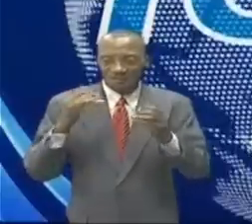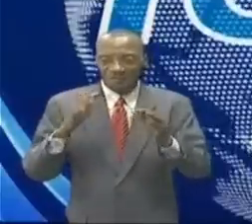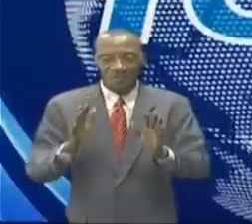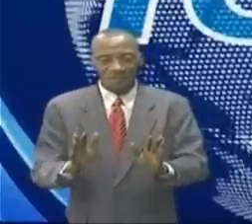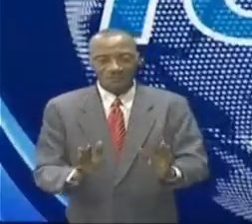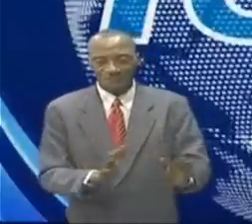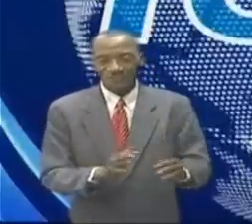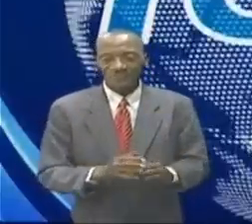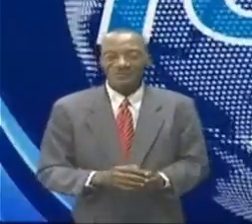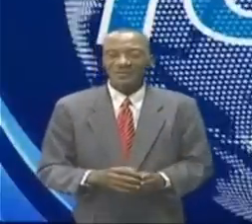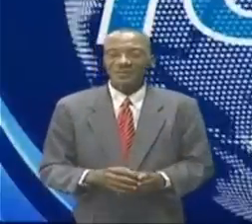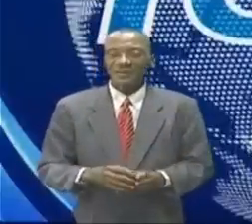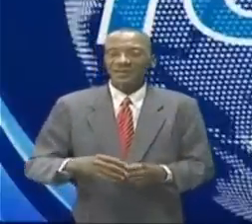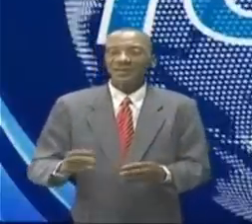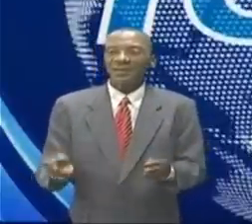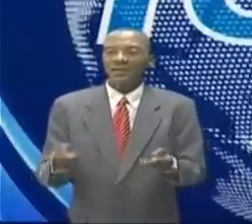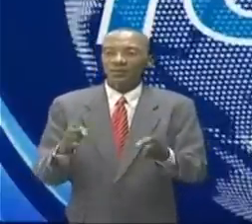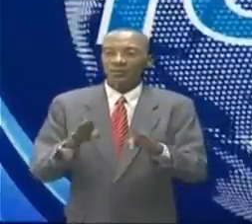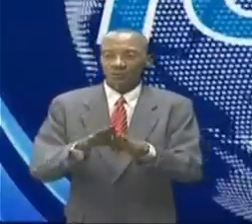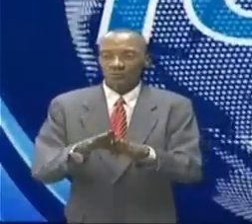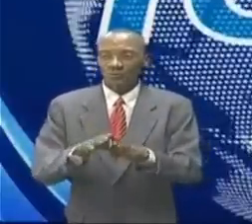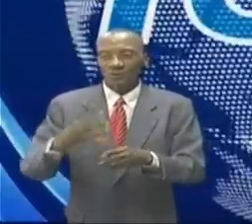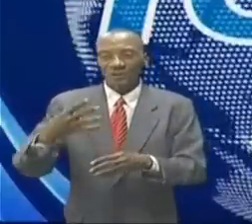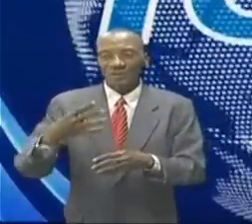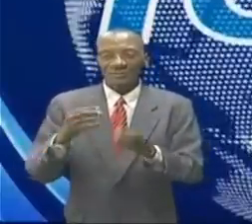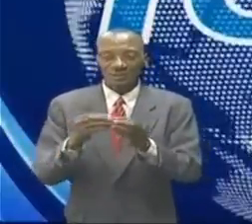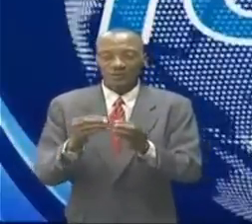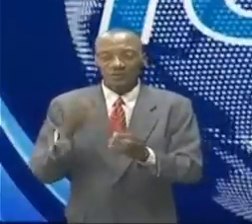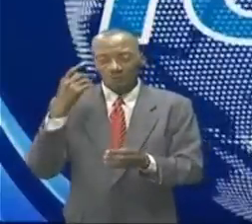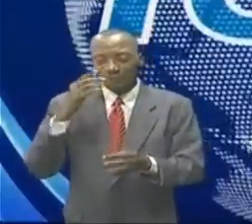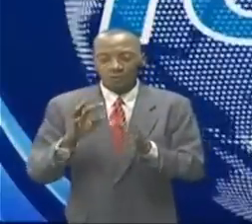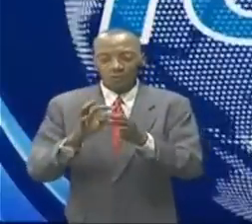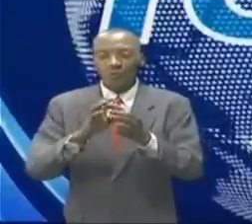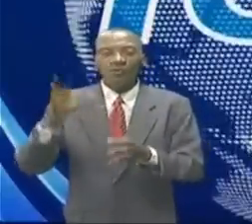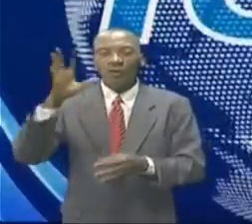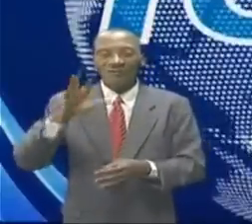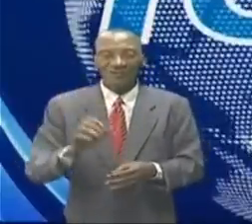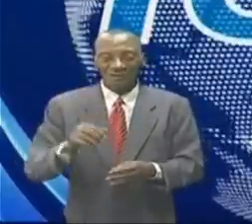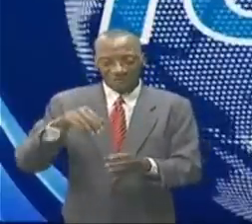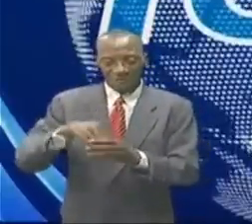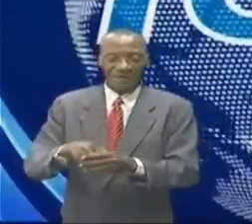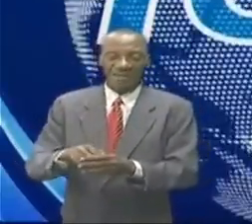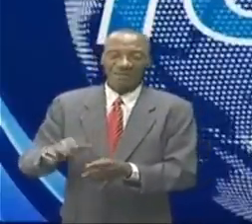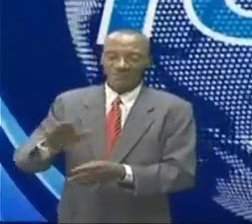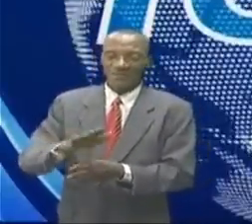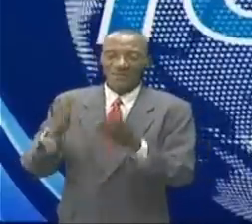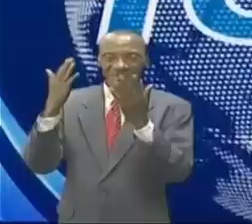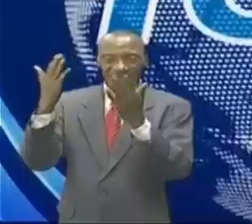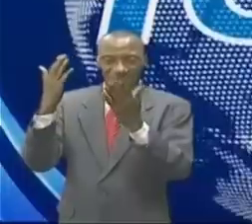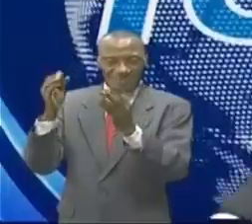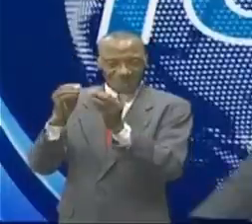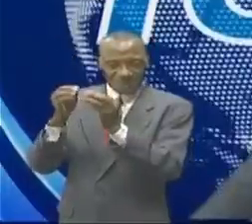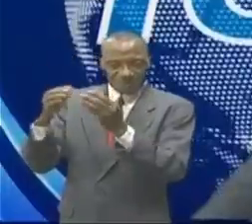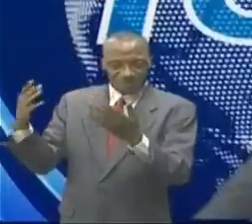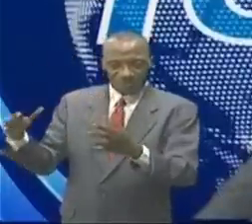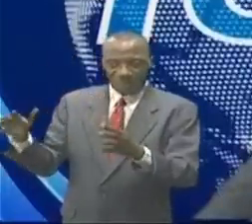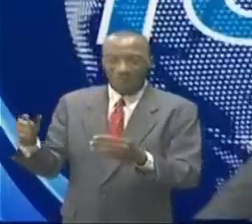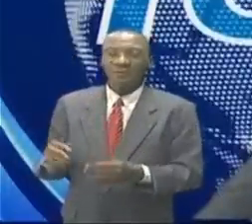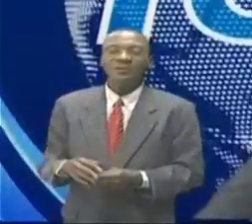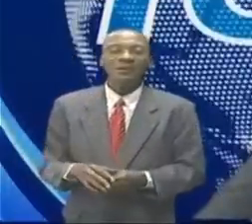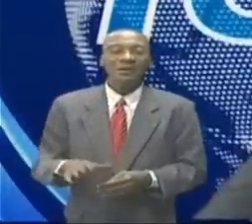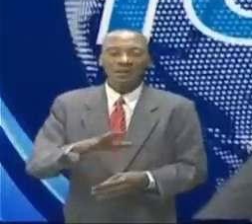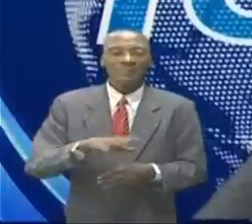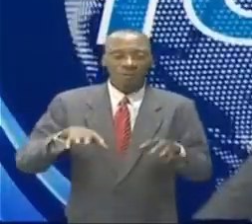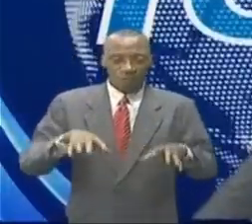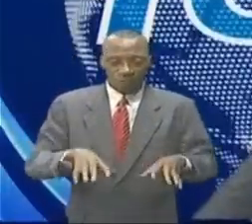4e session de coordination de l'Union africaine à Lusaka. La République démocratique du Congo a été représentée par son président de la